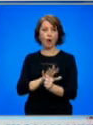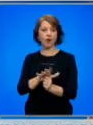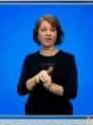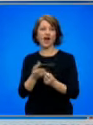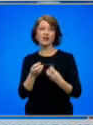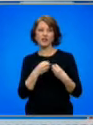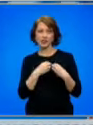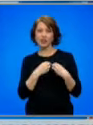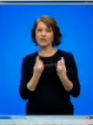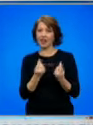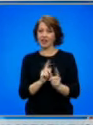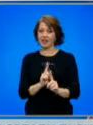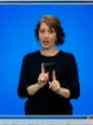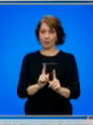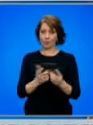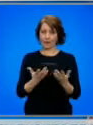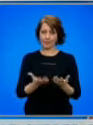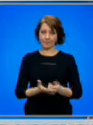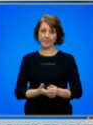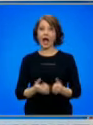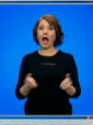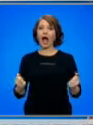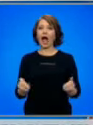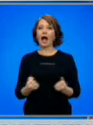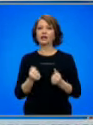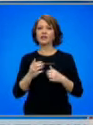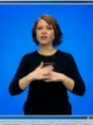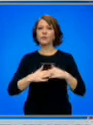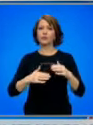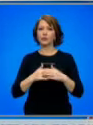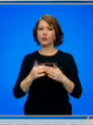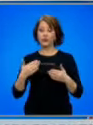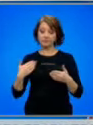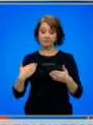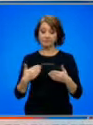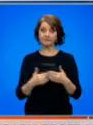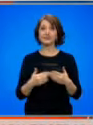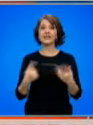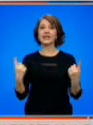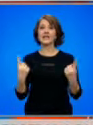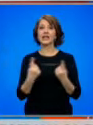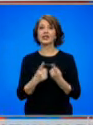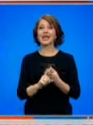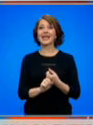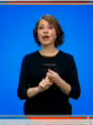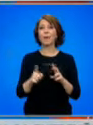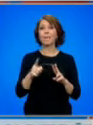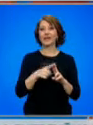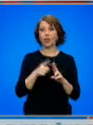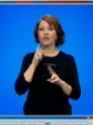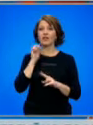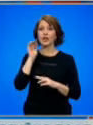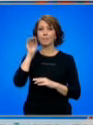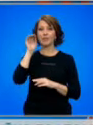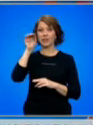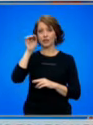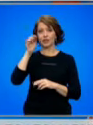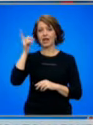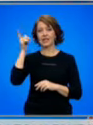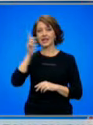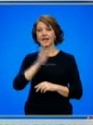неразположена, съобщиха от Външното министерство. Активна подготовка тече за предстоящата среща между Кирил Петков и бъдещия премиер на Република